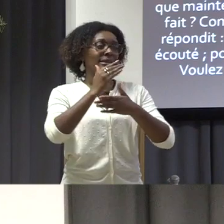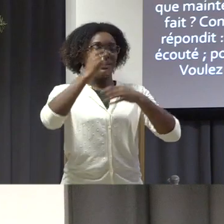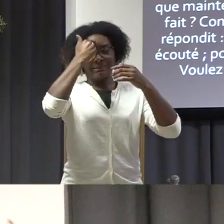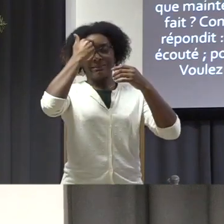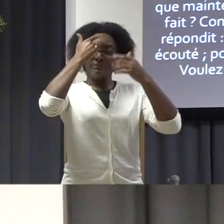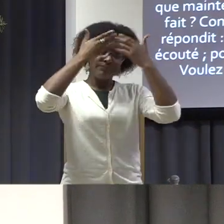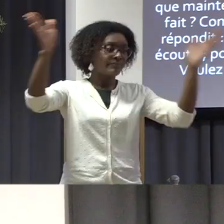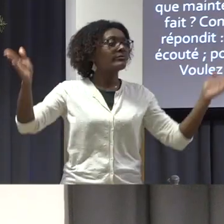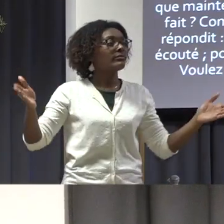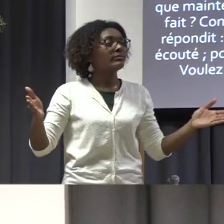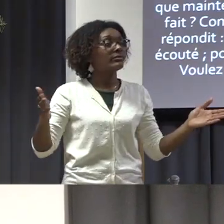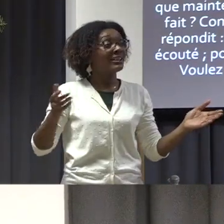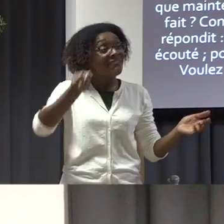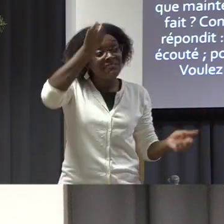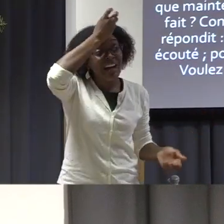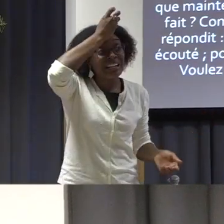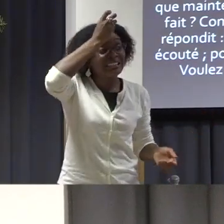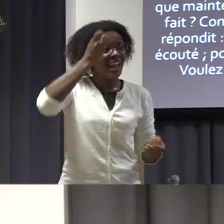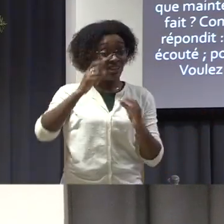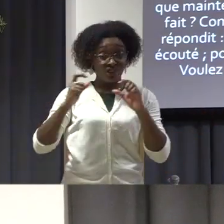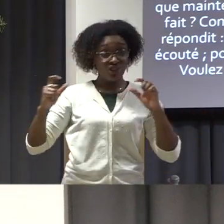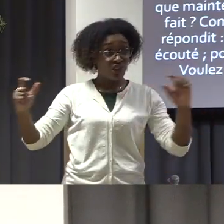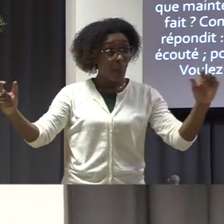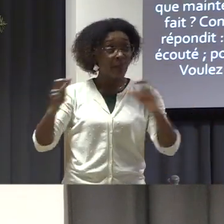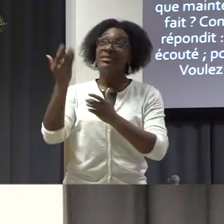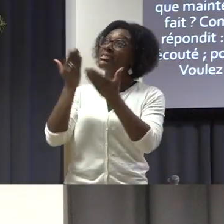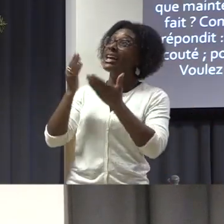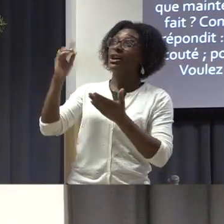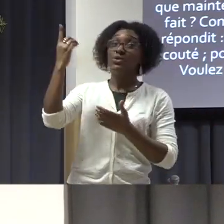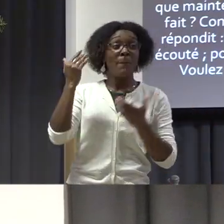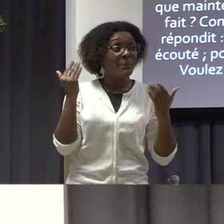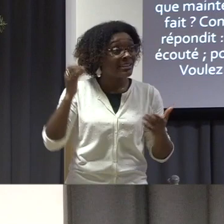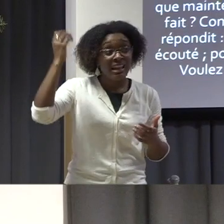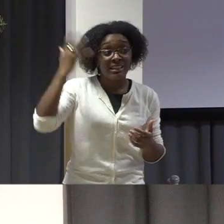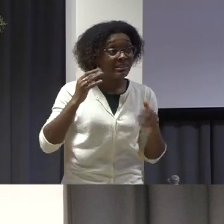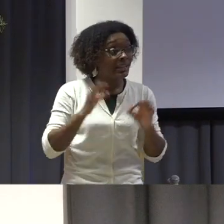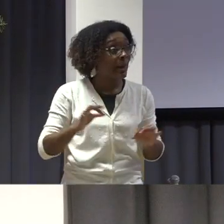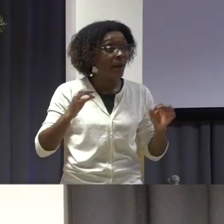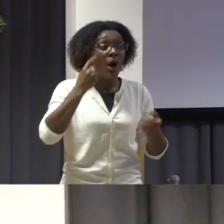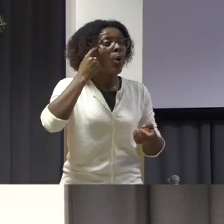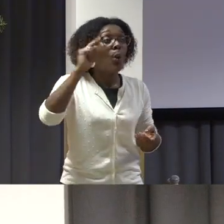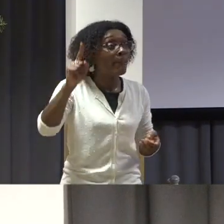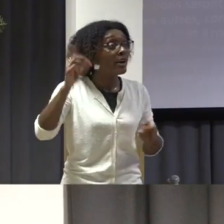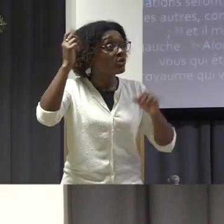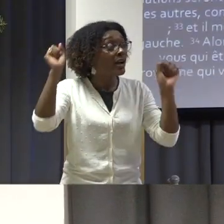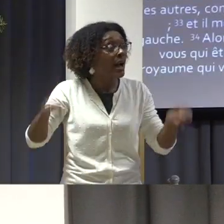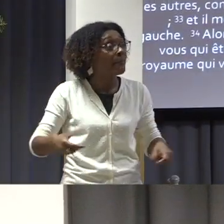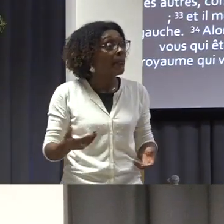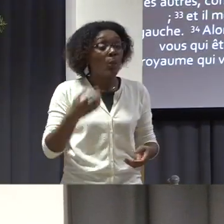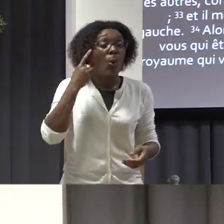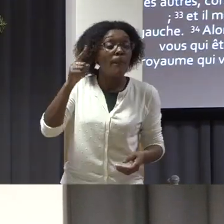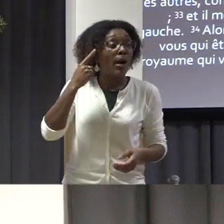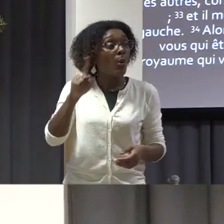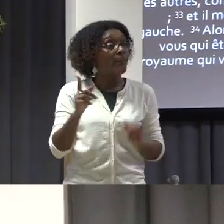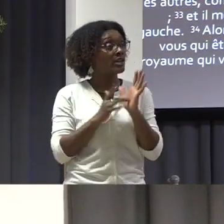il servait de il était dans le temple mais avait du mal terminée par le dernier rendez vous de leur rendez vous de